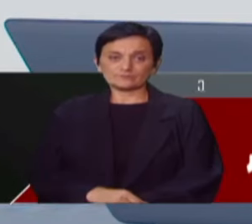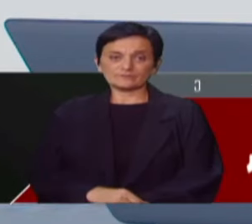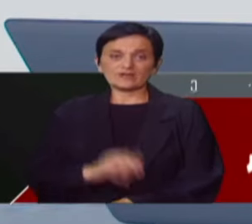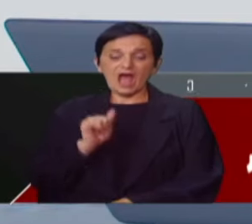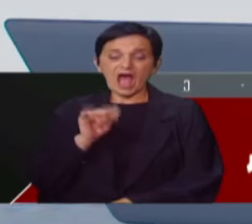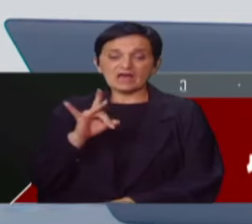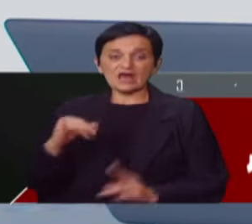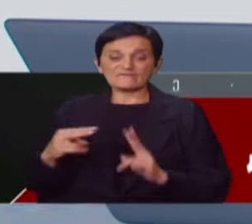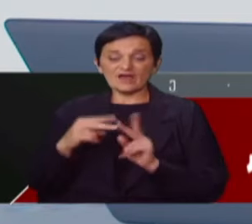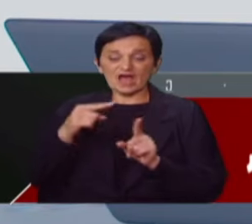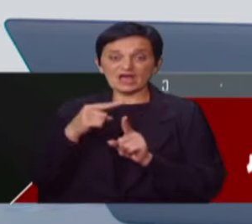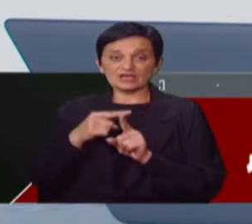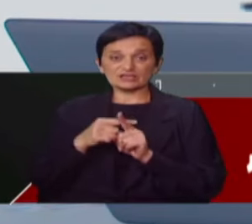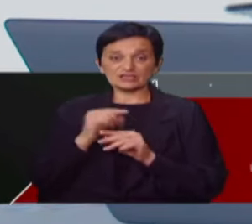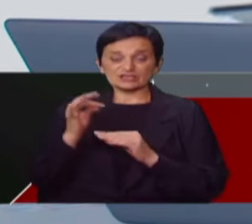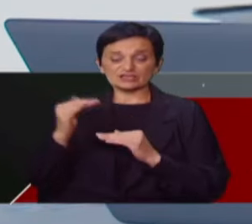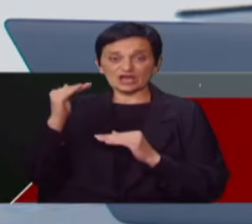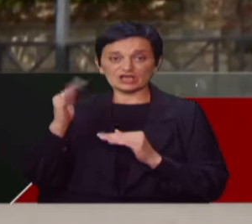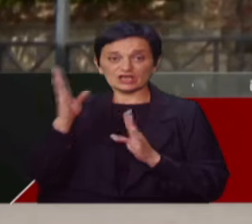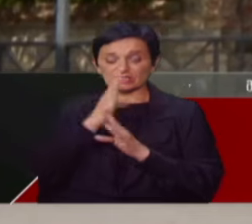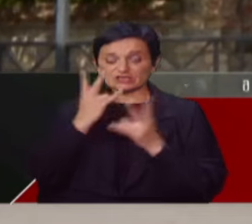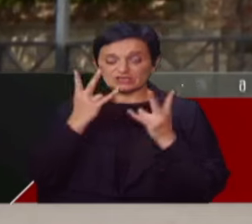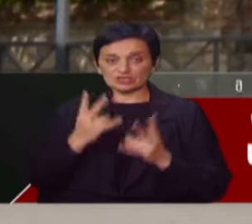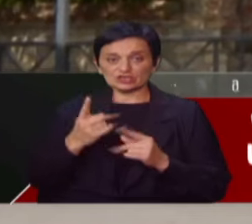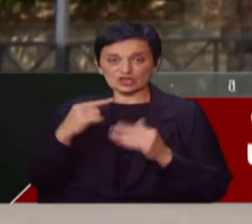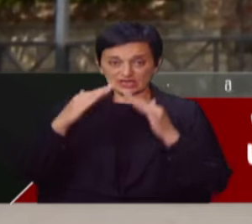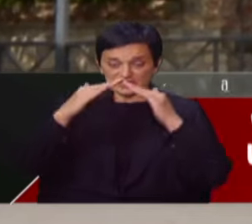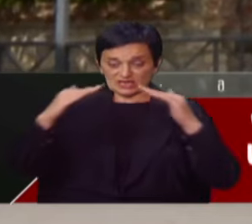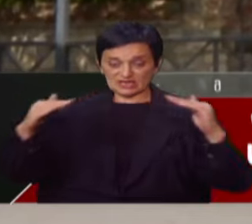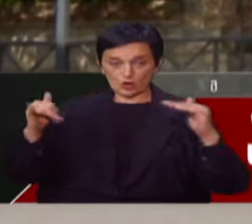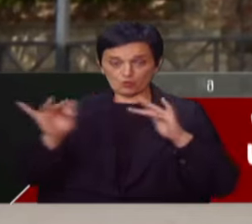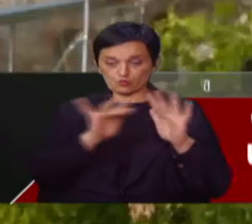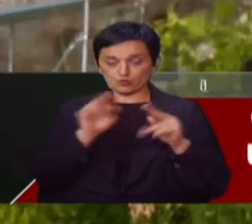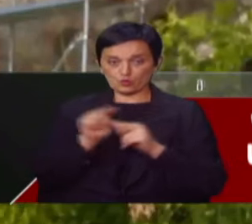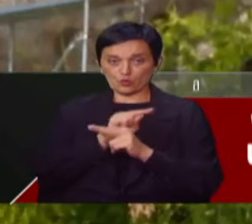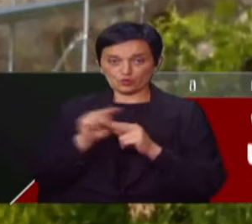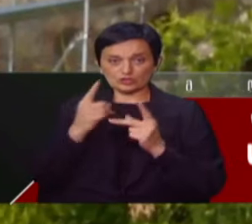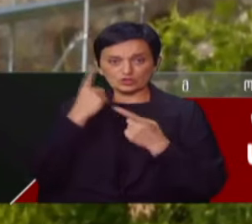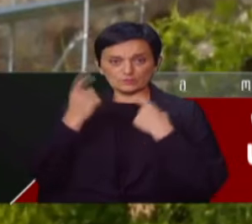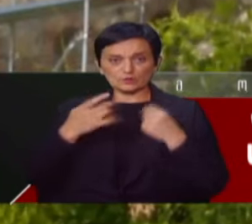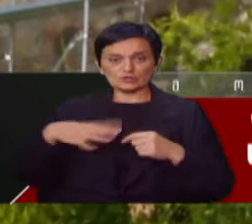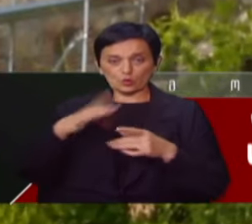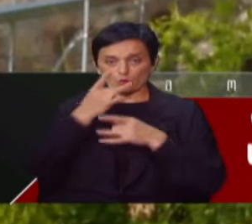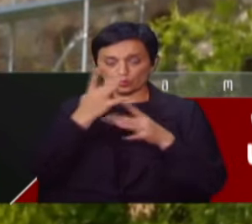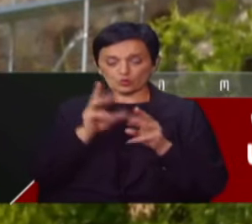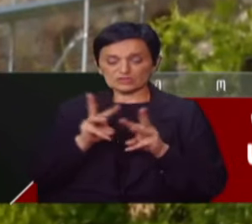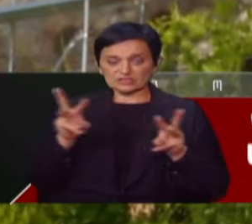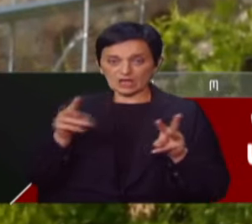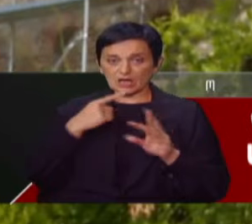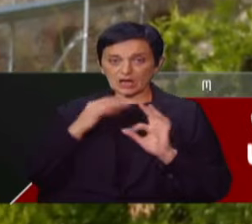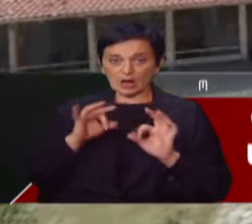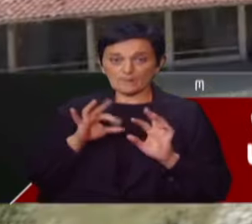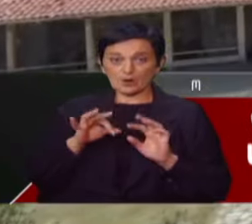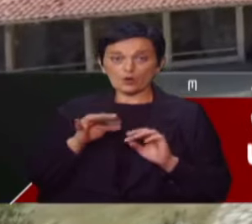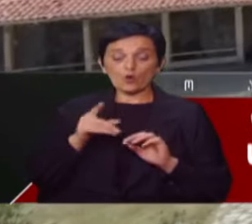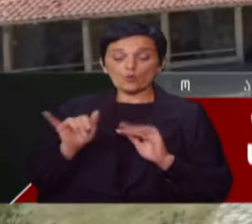ალავერდის საკათედრო ტაძრის დასავლეთ მინაშენზე სტიქის შედეგად დაზიანებული კრამიტის მოხსნის პროცესი მიმდინარეობს, ინფორმაცია საქართველოს კულტურის სამინისტრო აუცილებს.